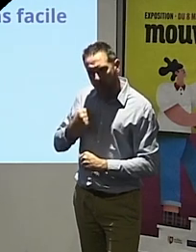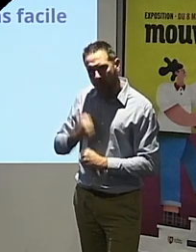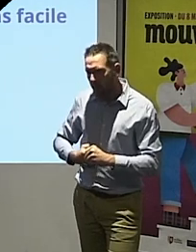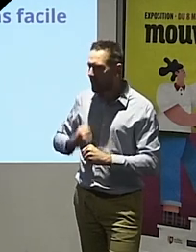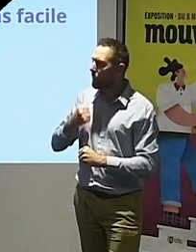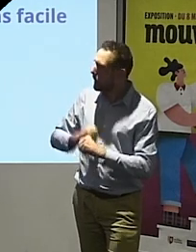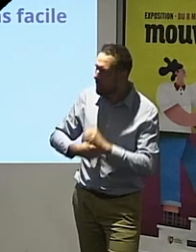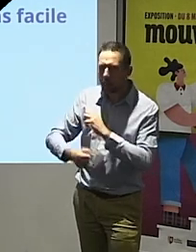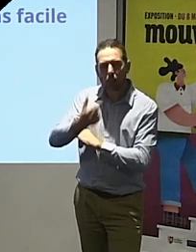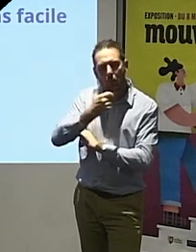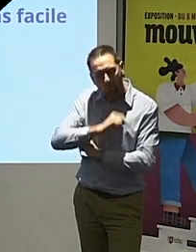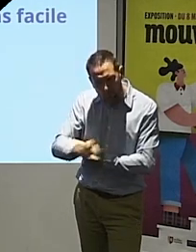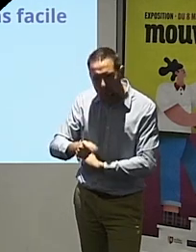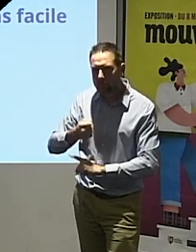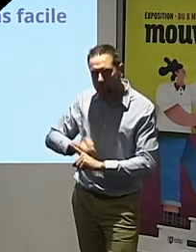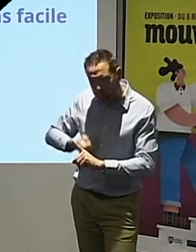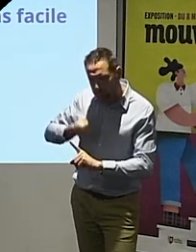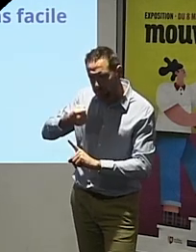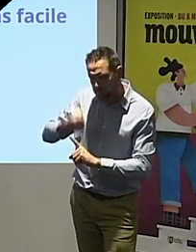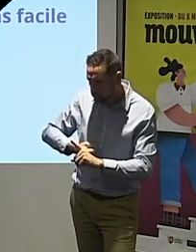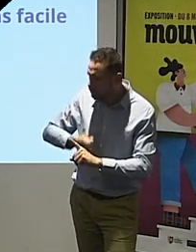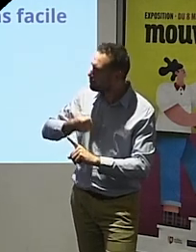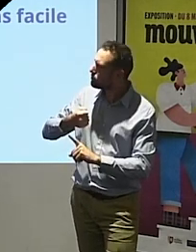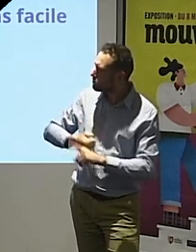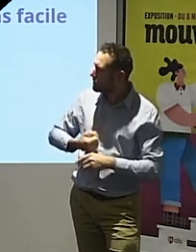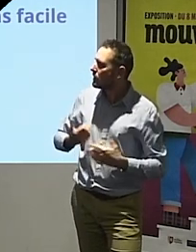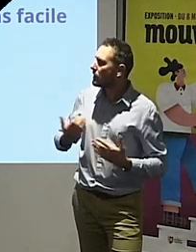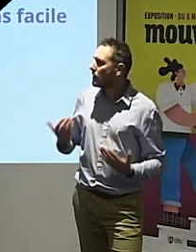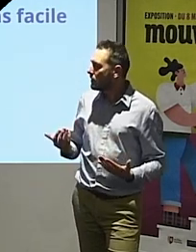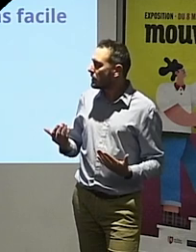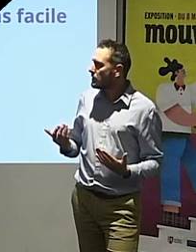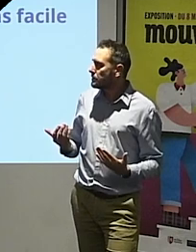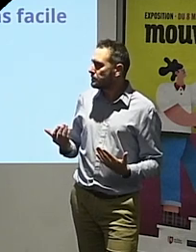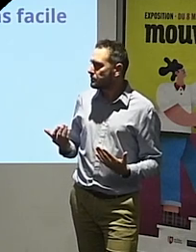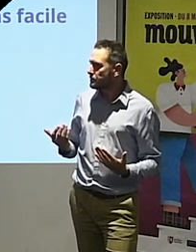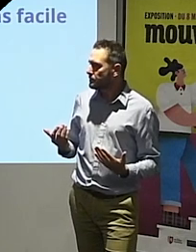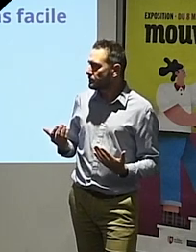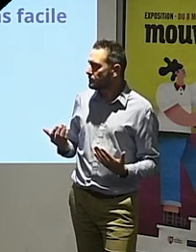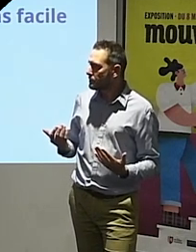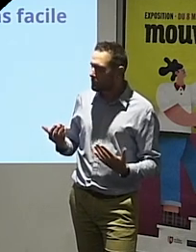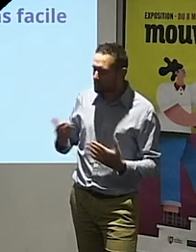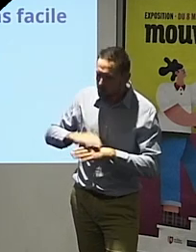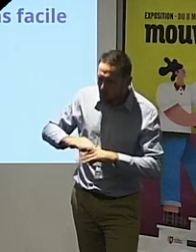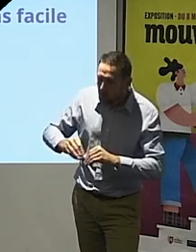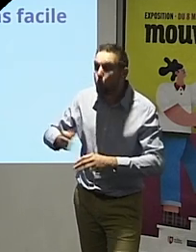c'est pas facile que ça. Et en fait, on n'est pas là pour